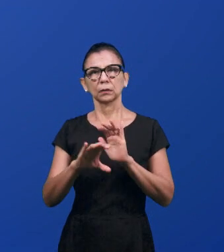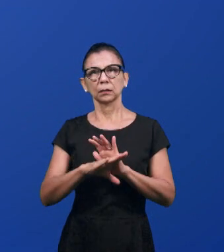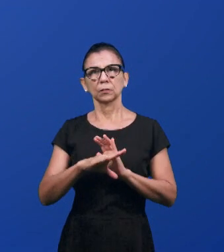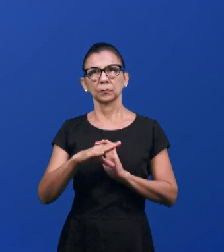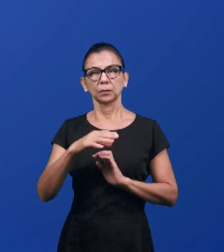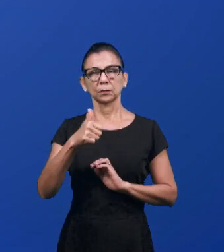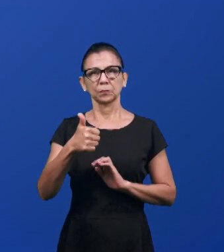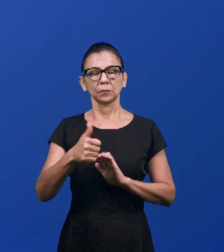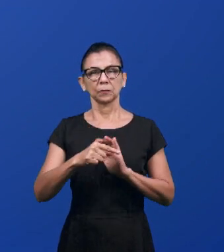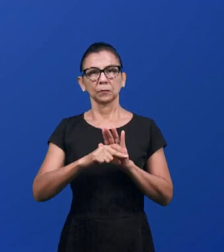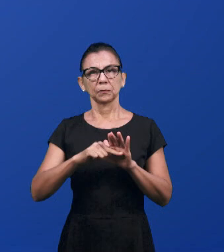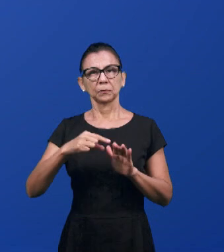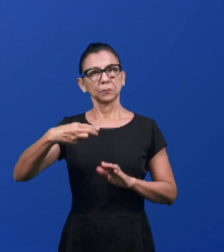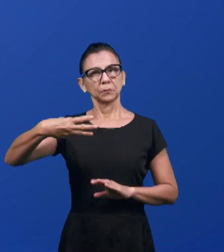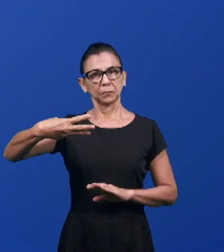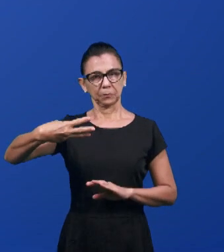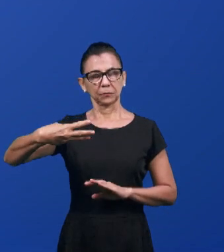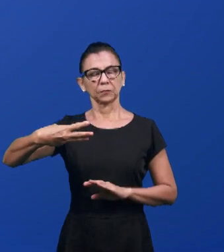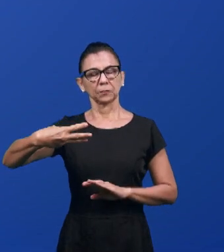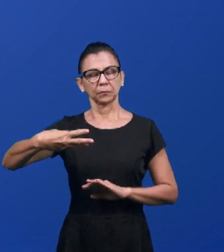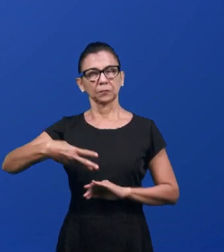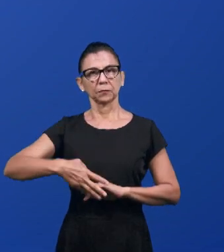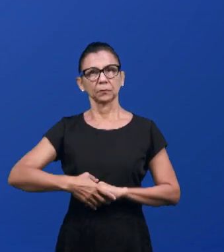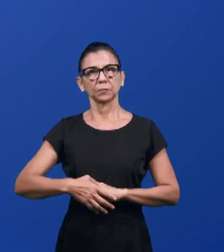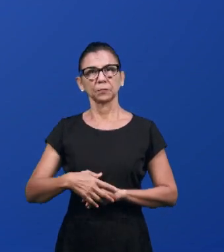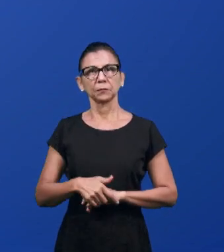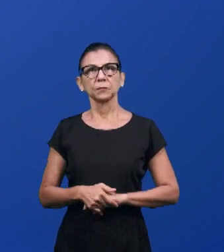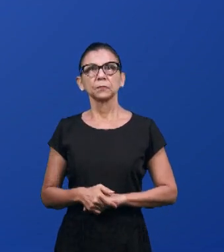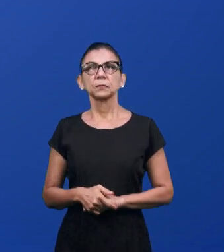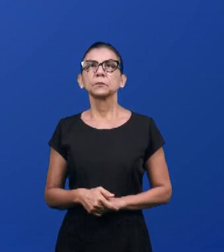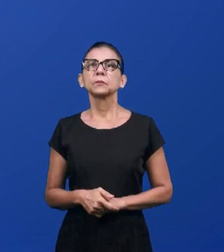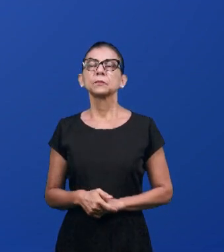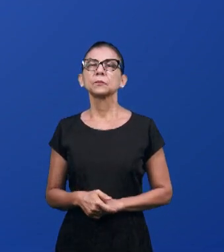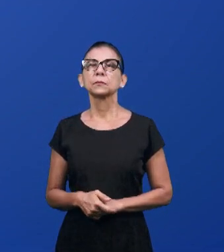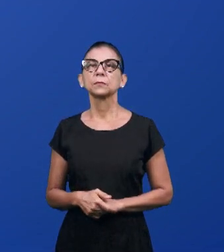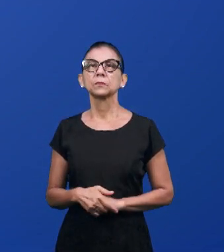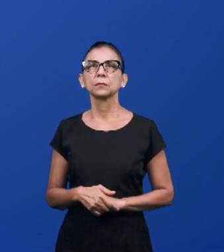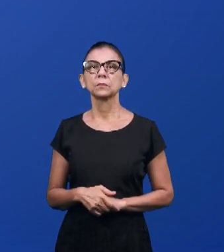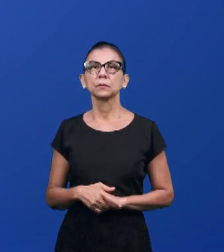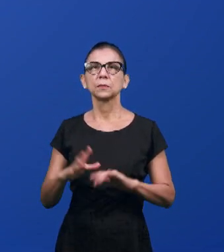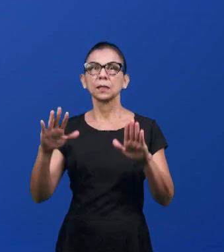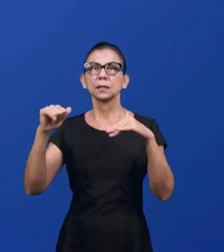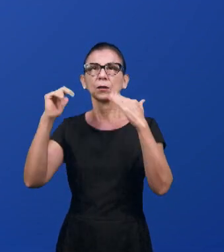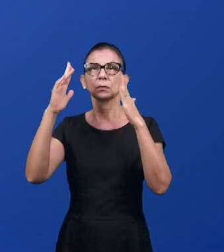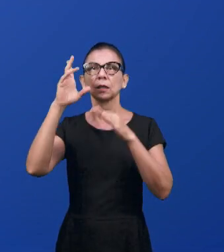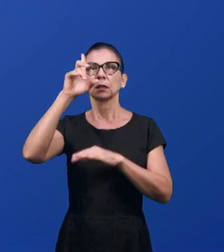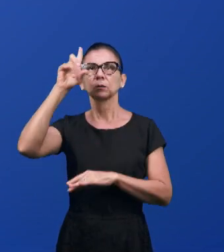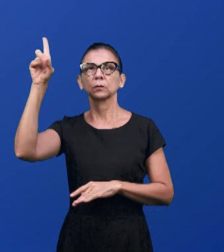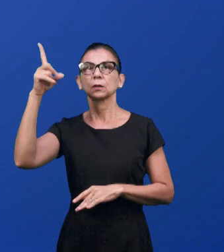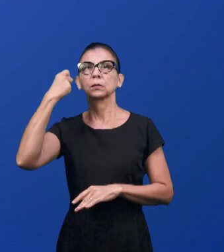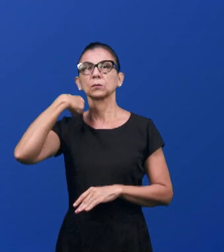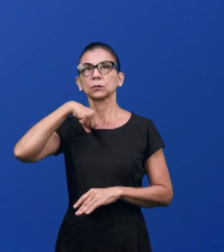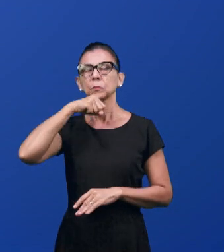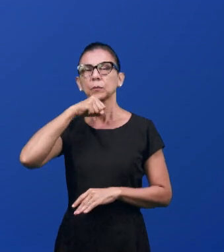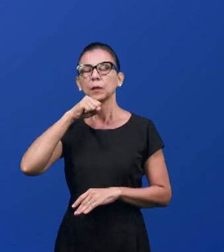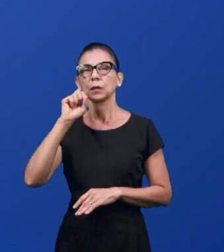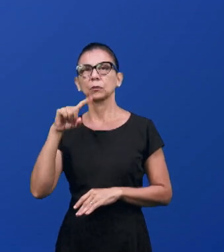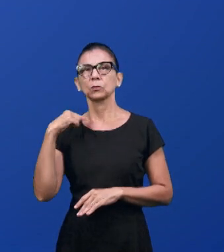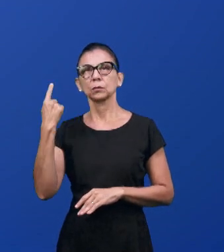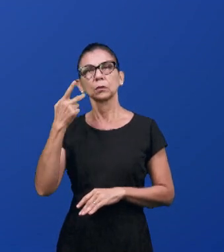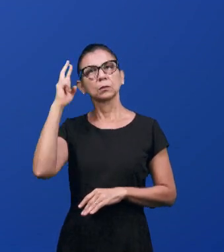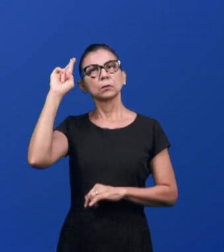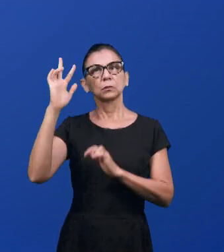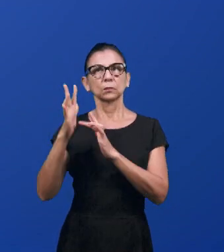1er, verset 3, qui dit « Béni le Dieu et Père de notre Seigneur